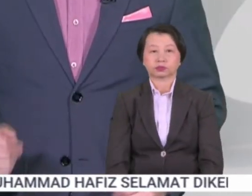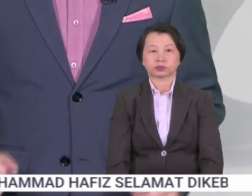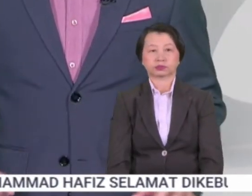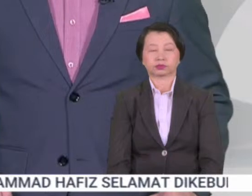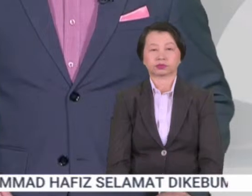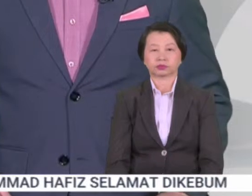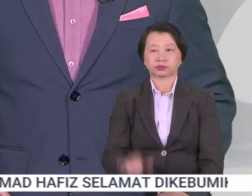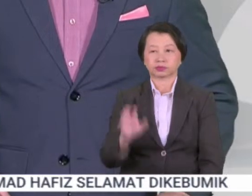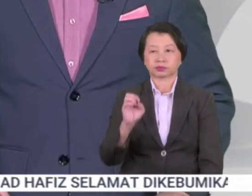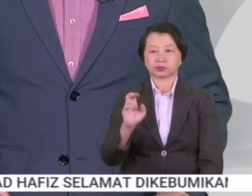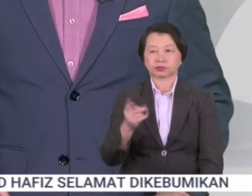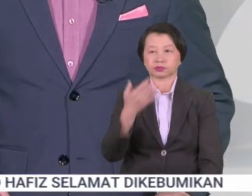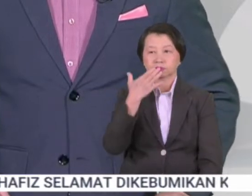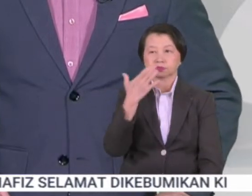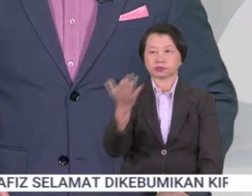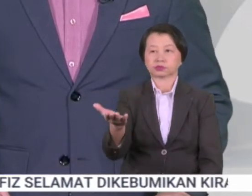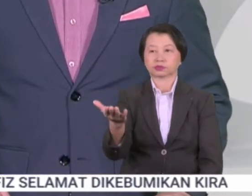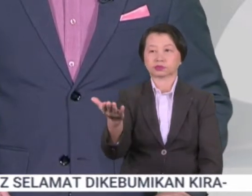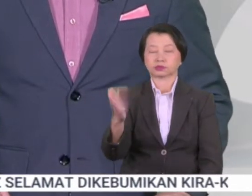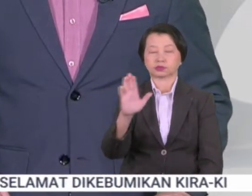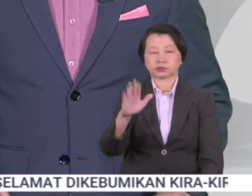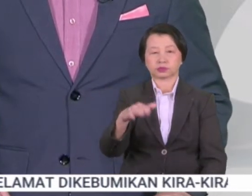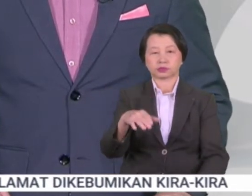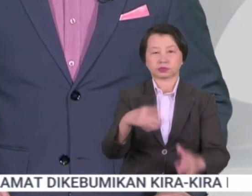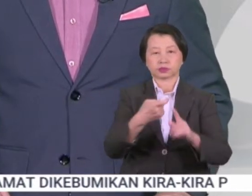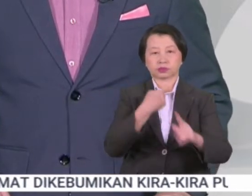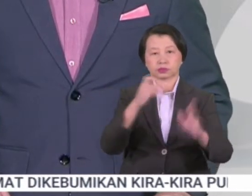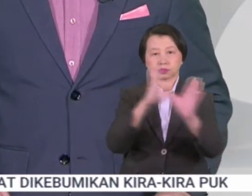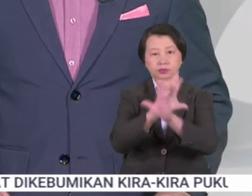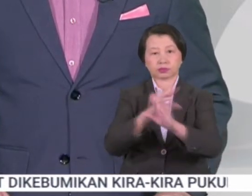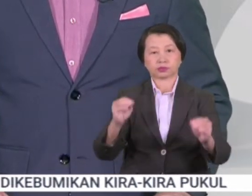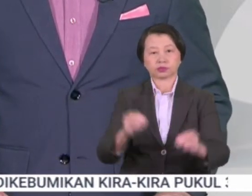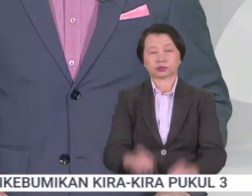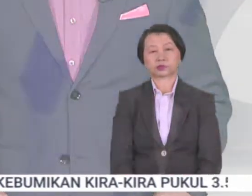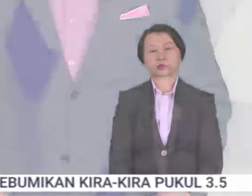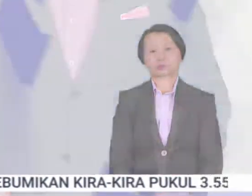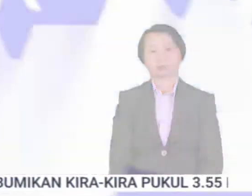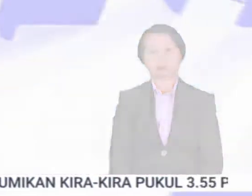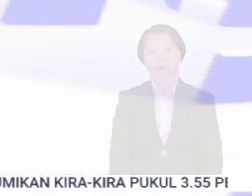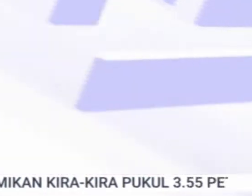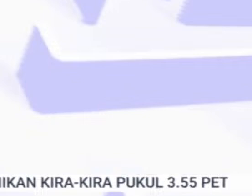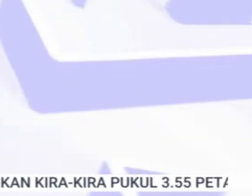silakan Bwin Terima kasih atas perincian dari Sarawak itu